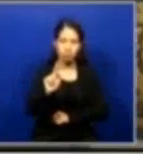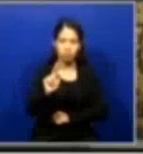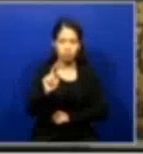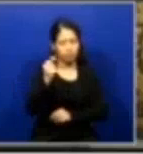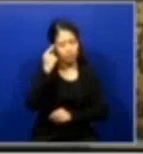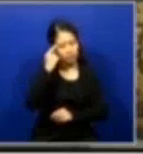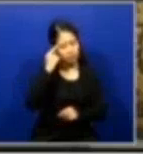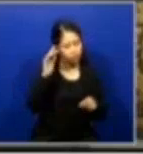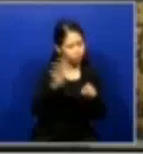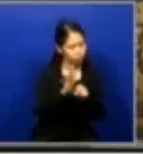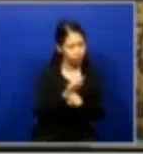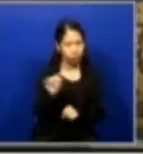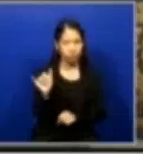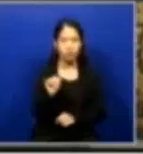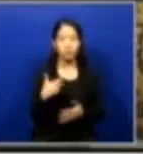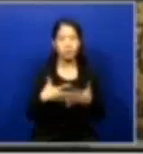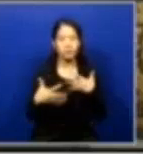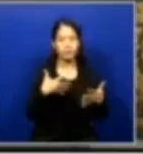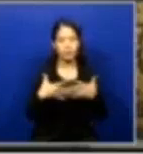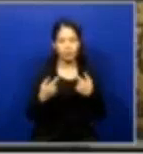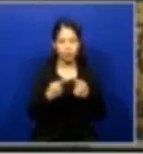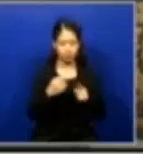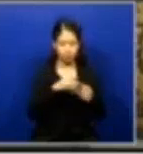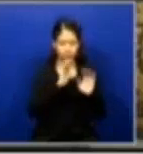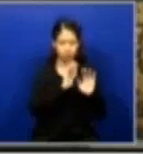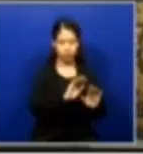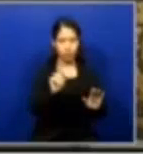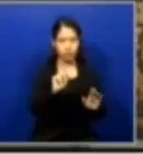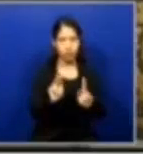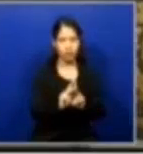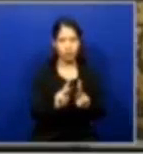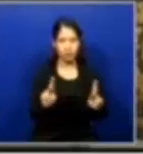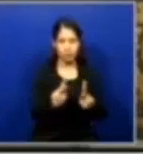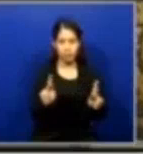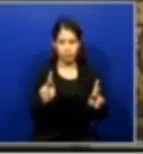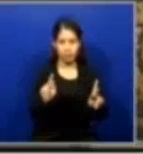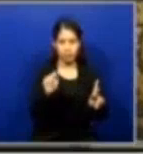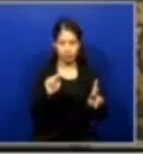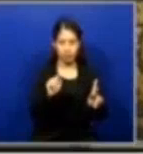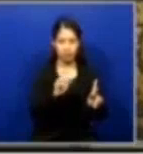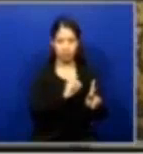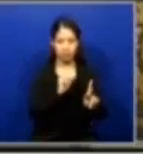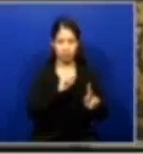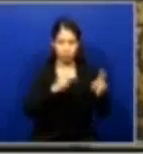อบด้านเกินไปไม่เป็นไรแต่ว่าผมฝากว่าฝากกรรมาธิการที่ท่านจะได้รับไปดูแ